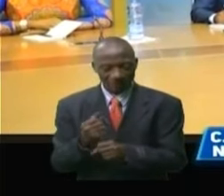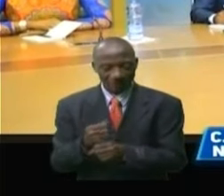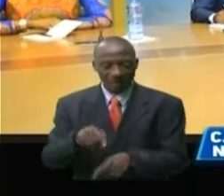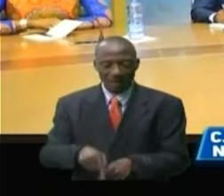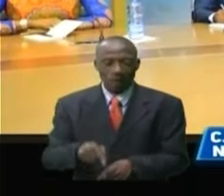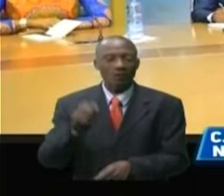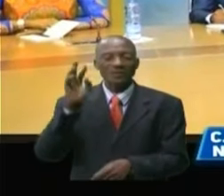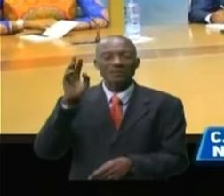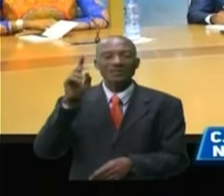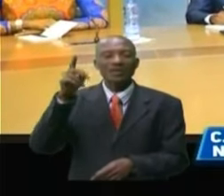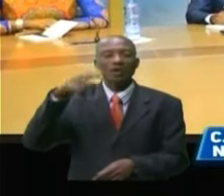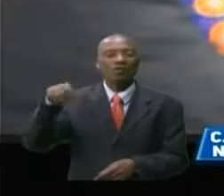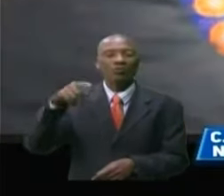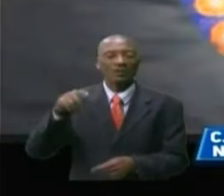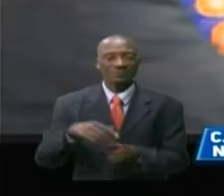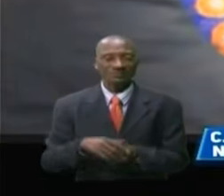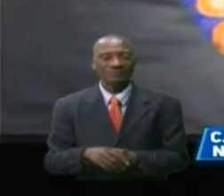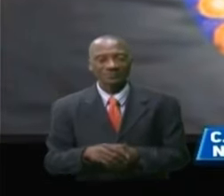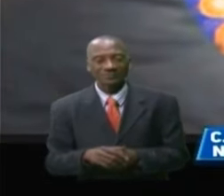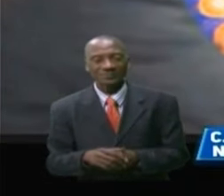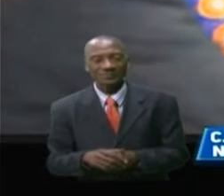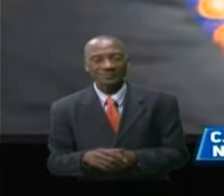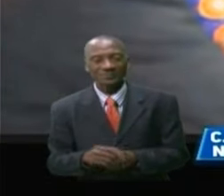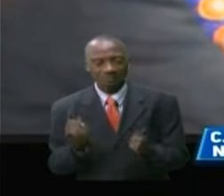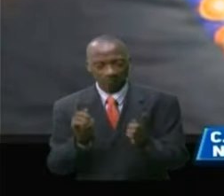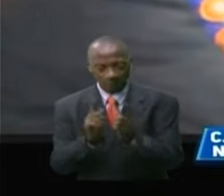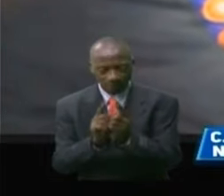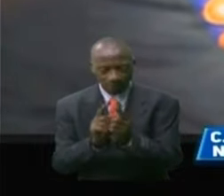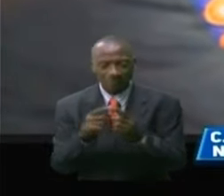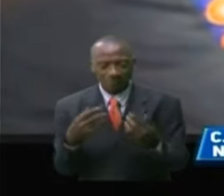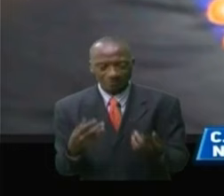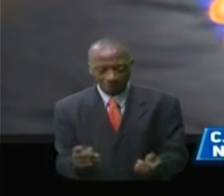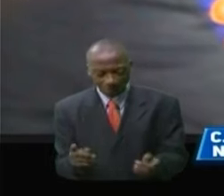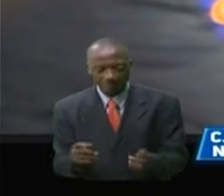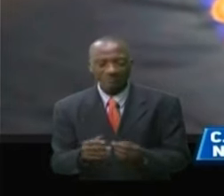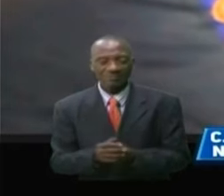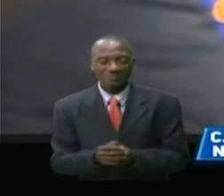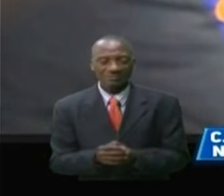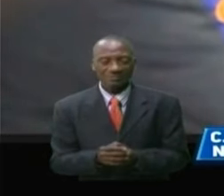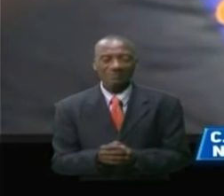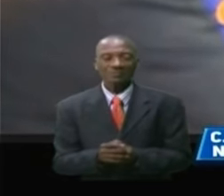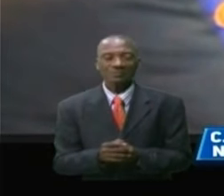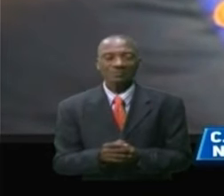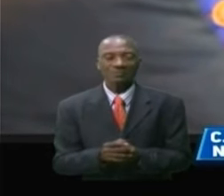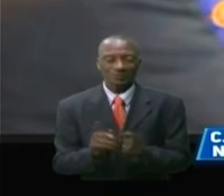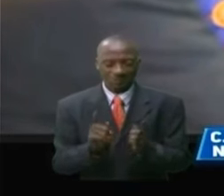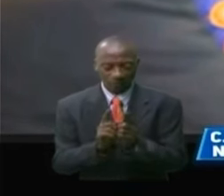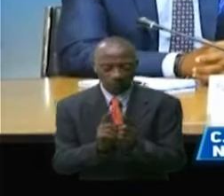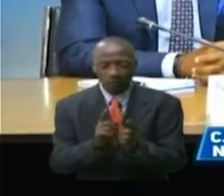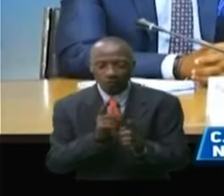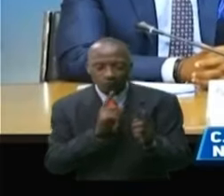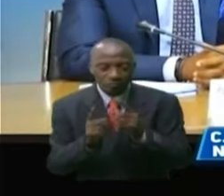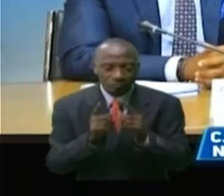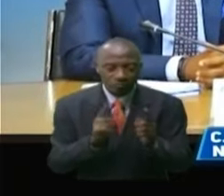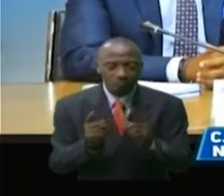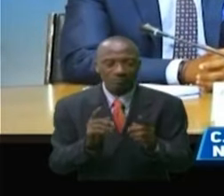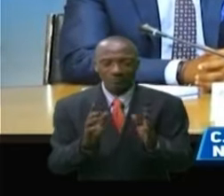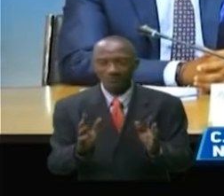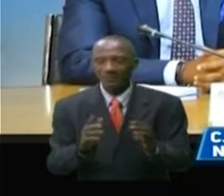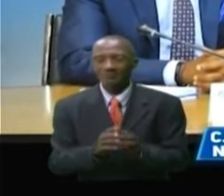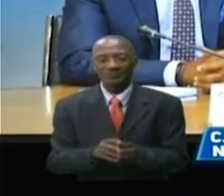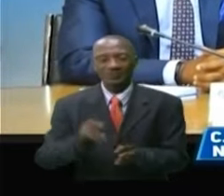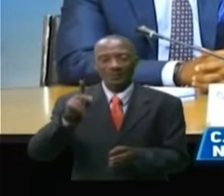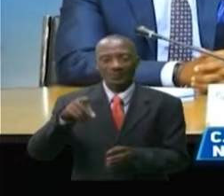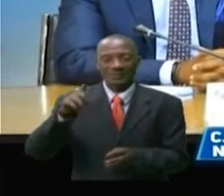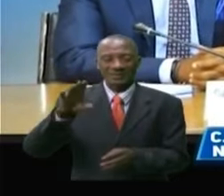Kinshasa Gombe. Après avoir présenté officiellement leur civilité à la patronne de l'emploi en RDC, les PCA Yannick